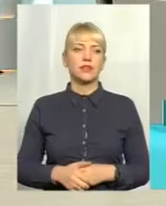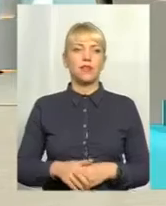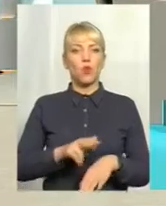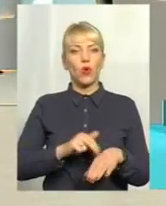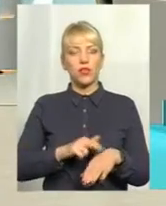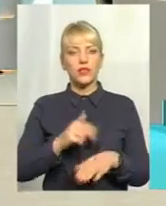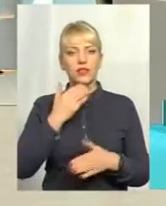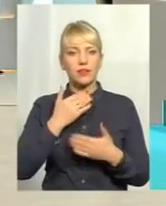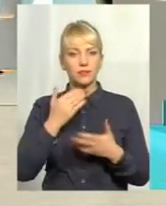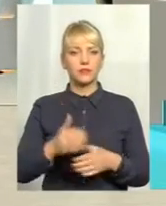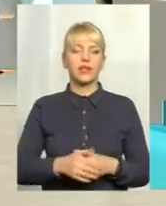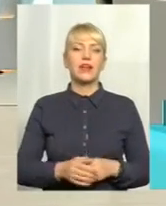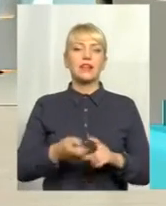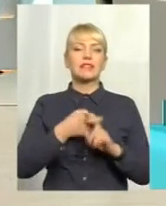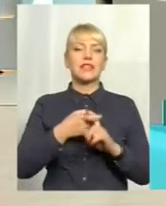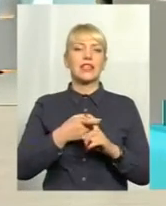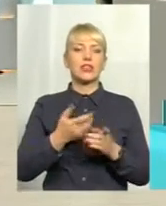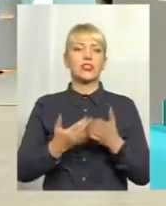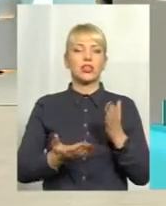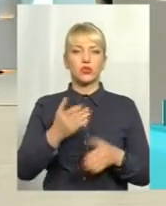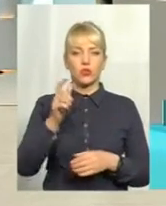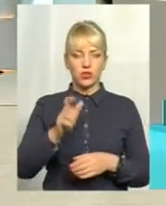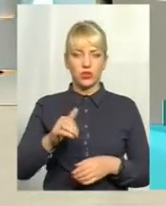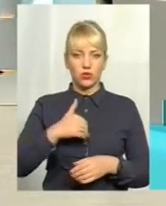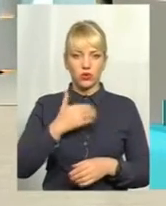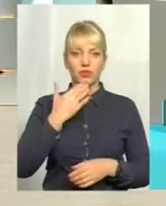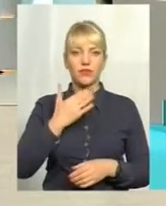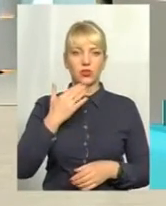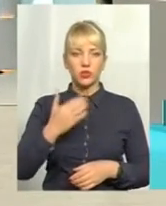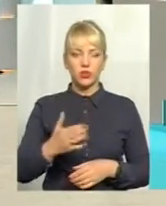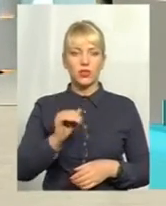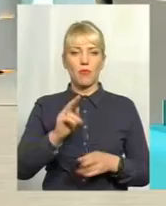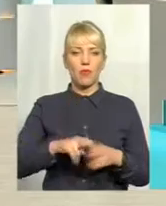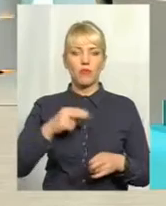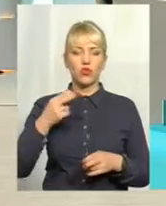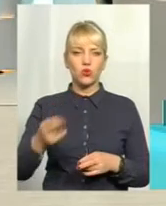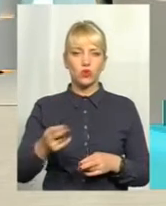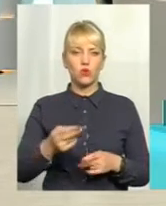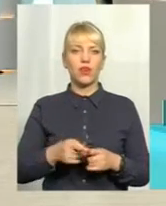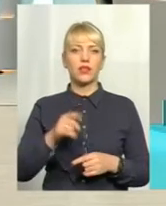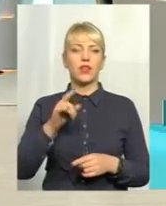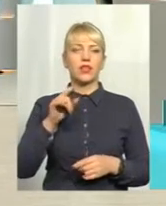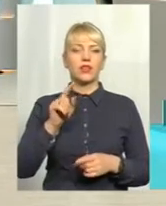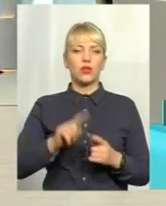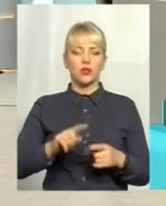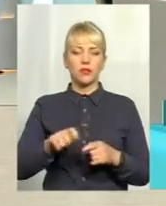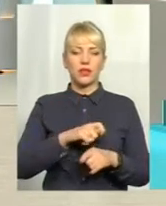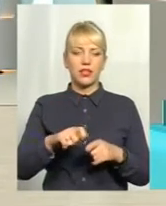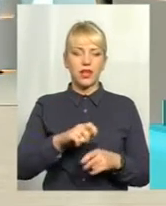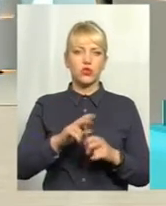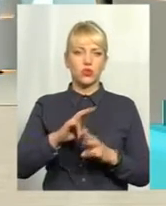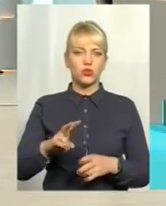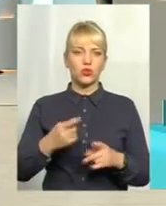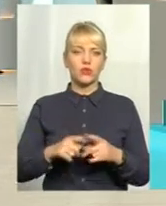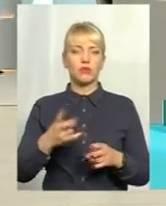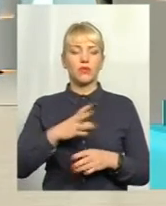поліція? В залежності дивіться, якщо людина хоче звернутися про відшкодування, тобто так, тої матеріальної шкоди, не він не позбавлений